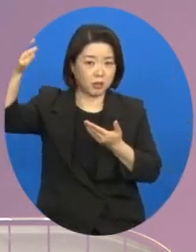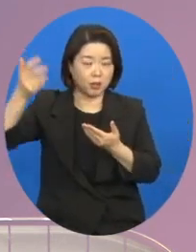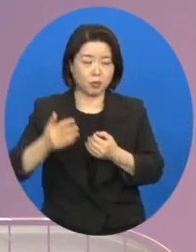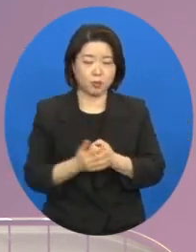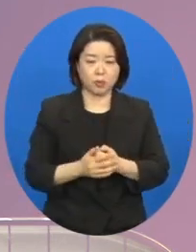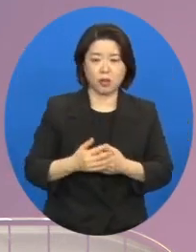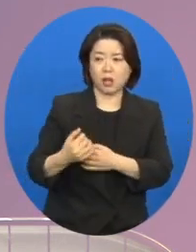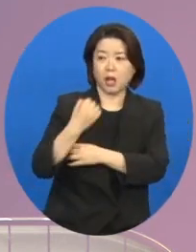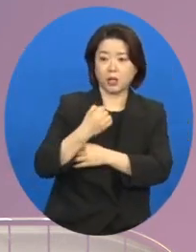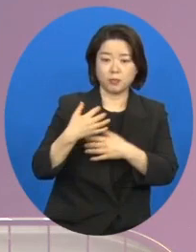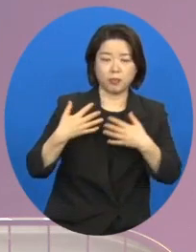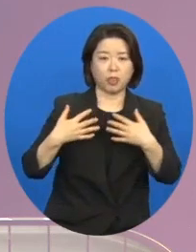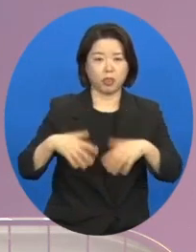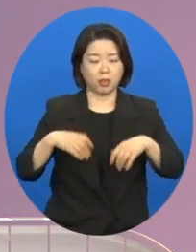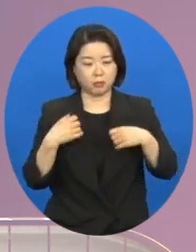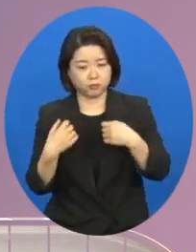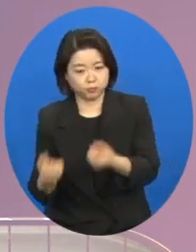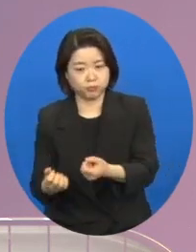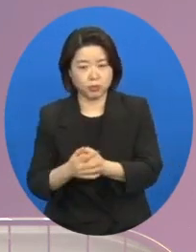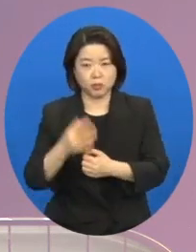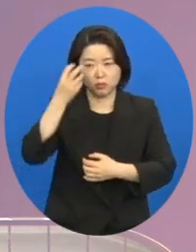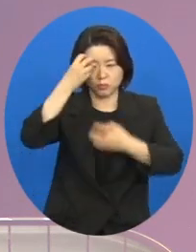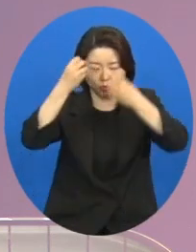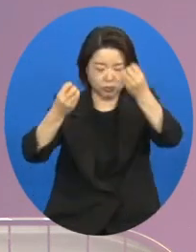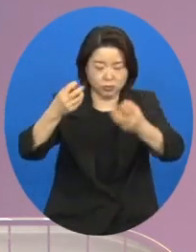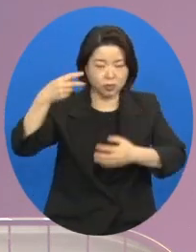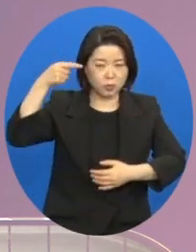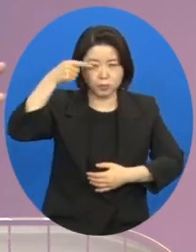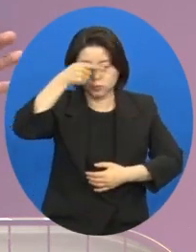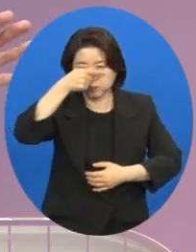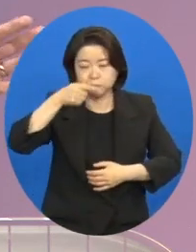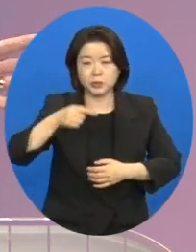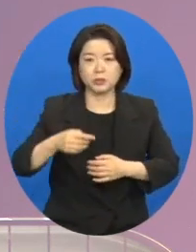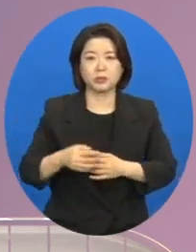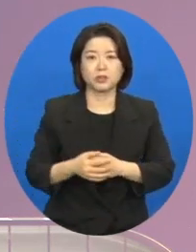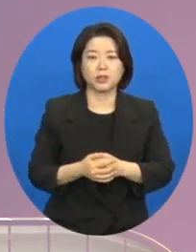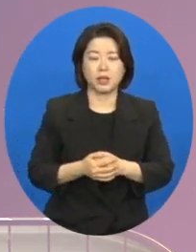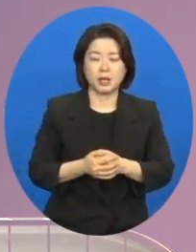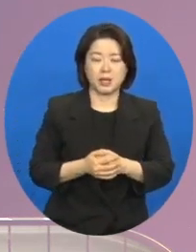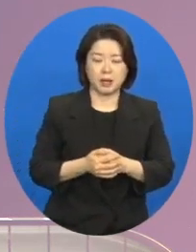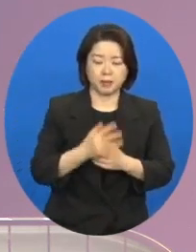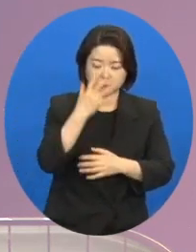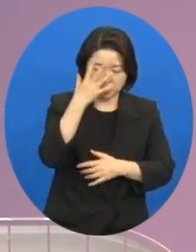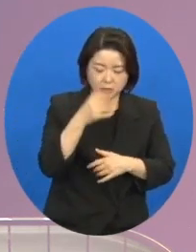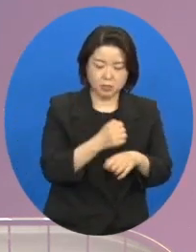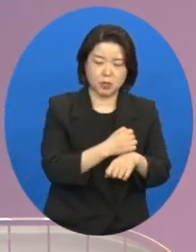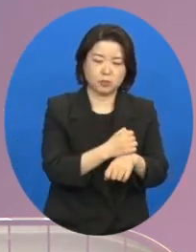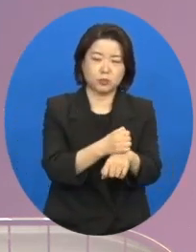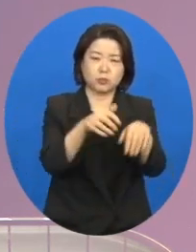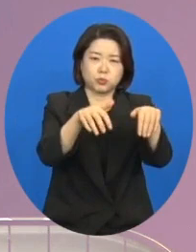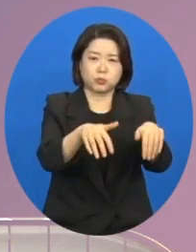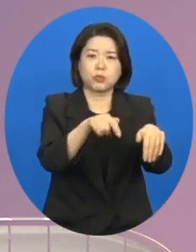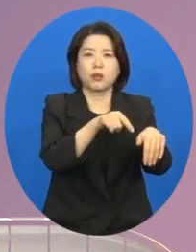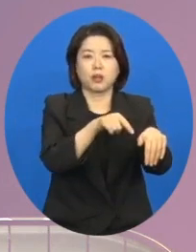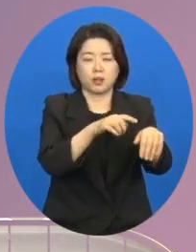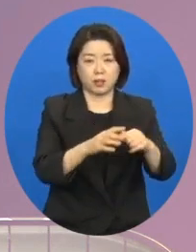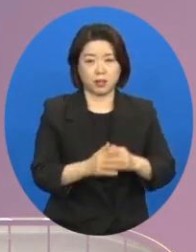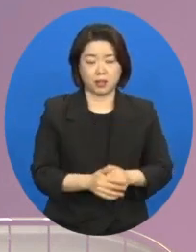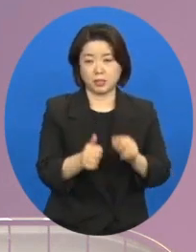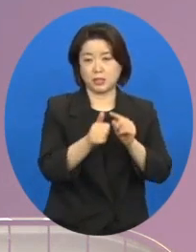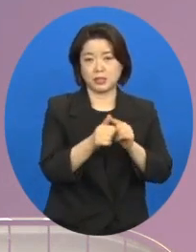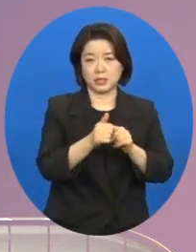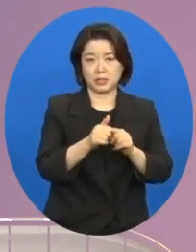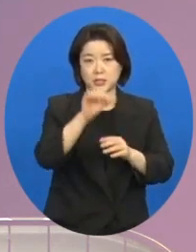다 사라지고 두 눈은 뽑혀서 비참한 노예가 되어 끌려갑니다. 그의 인생이 참으로